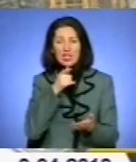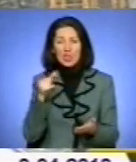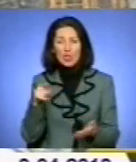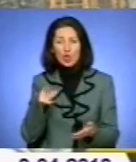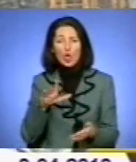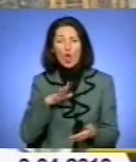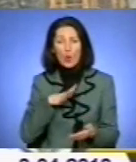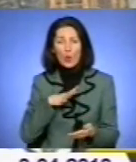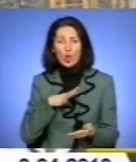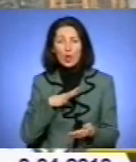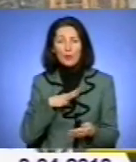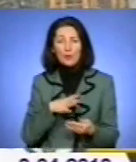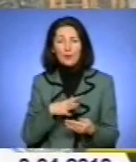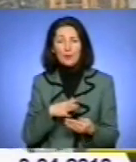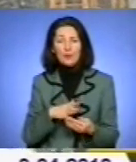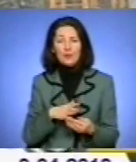було